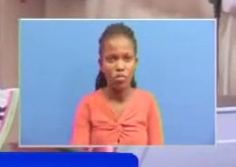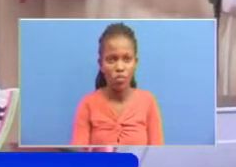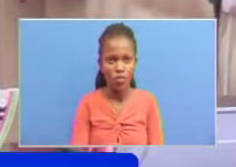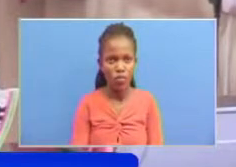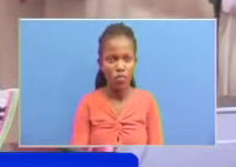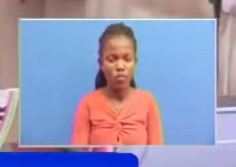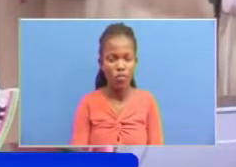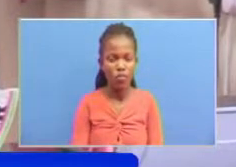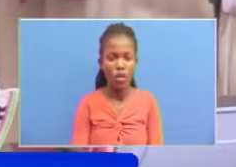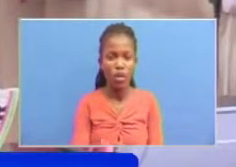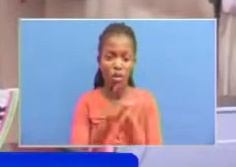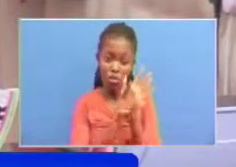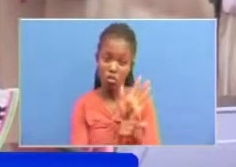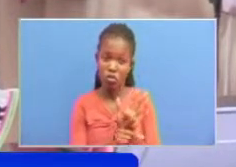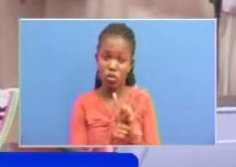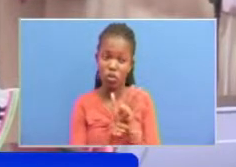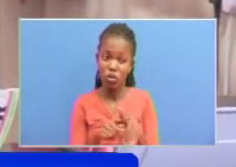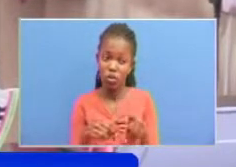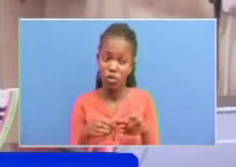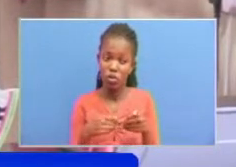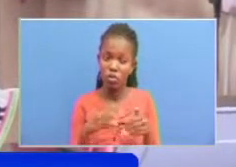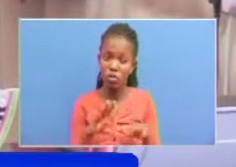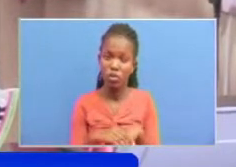Hiyo ni kuchukua sheria mkononi.